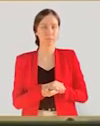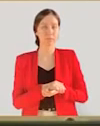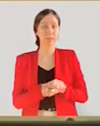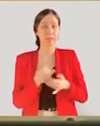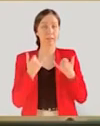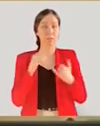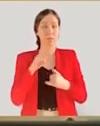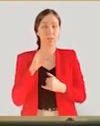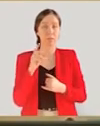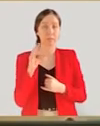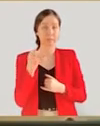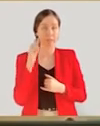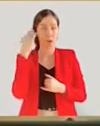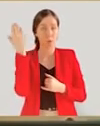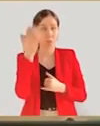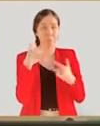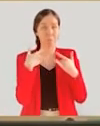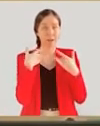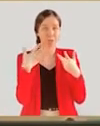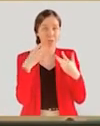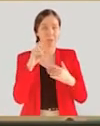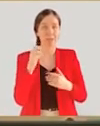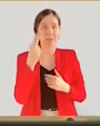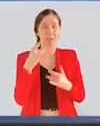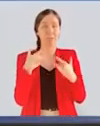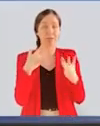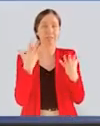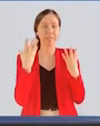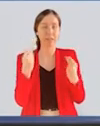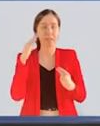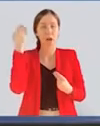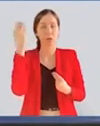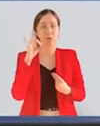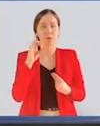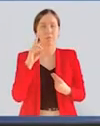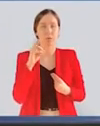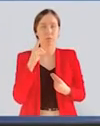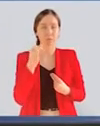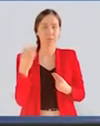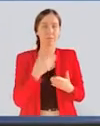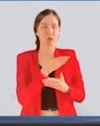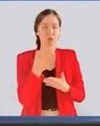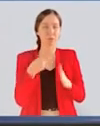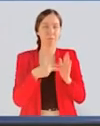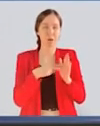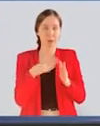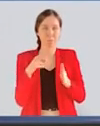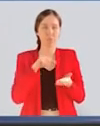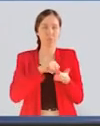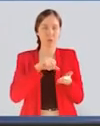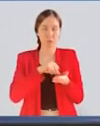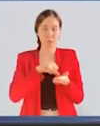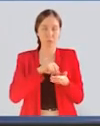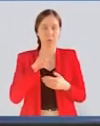Сегодня монгольский народ отмечает национальный праздник – День народной революции. В нашей программе принимает участие чрезвычайный и